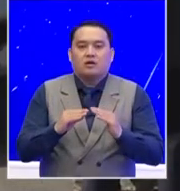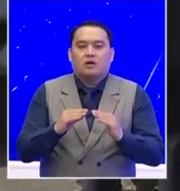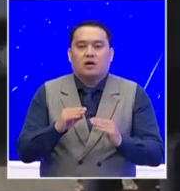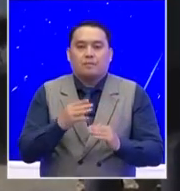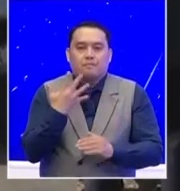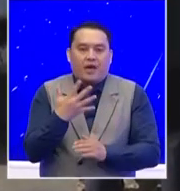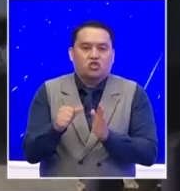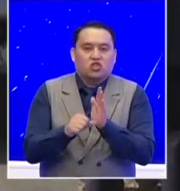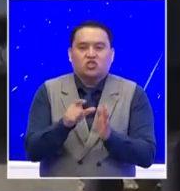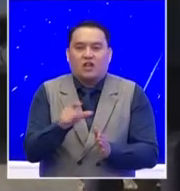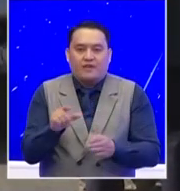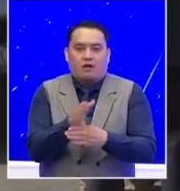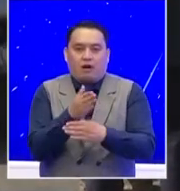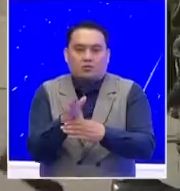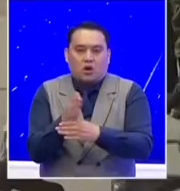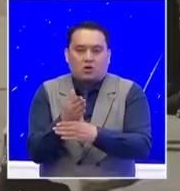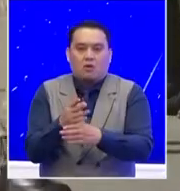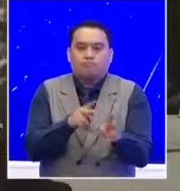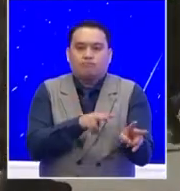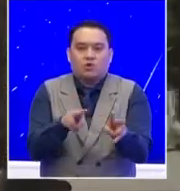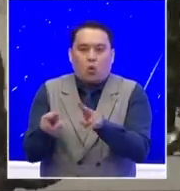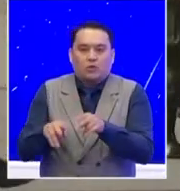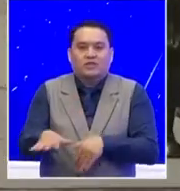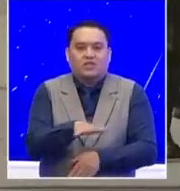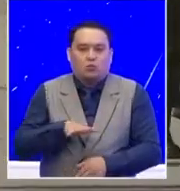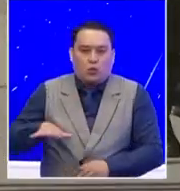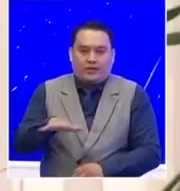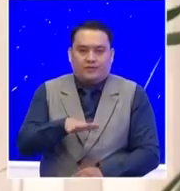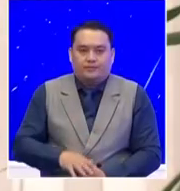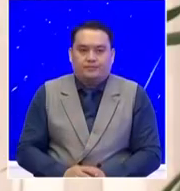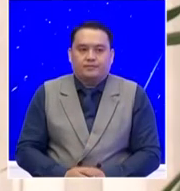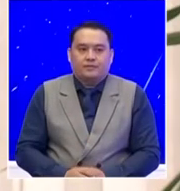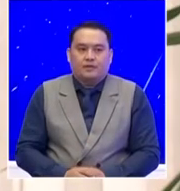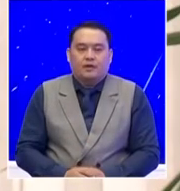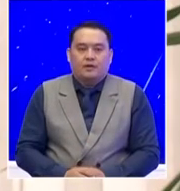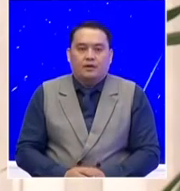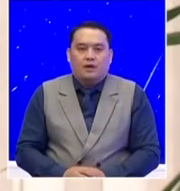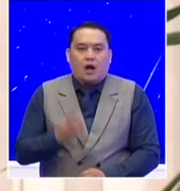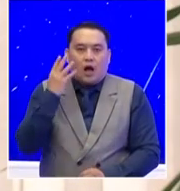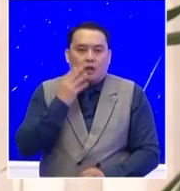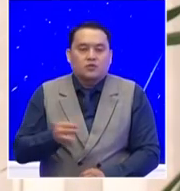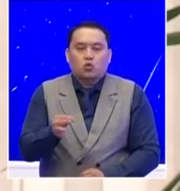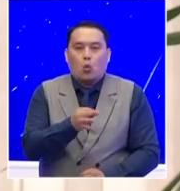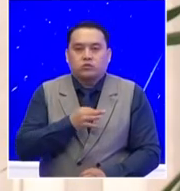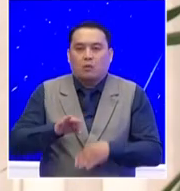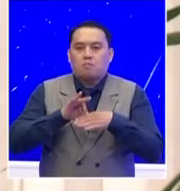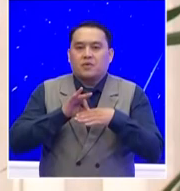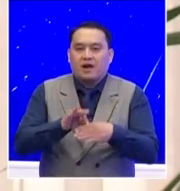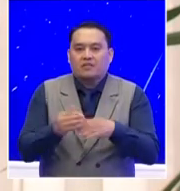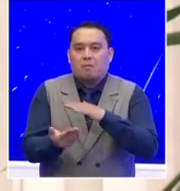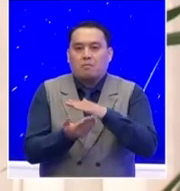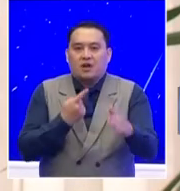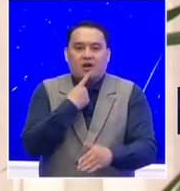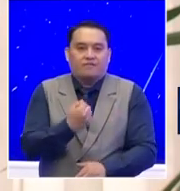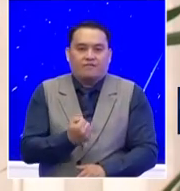по 5-6 человек. Их задача – патрулирование территории. Алматинская область первым из регионов провели призыв и